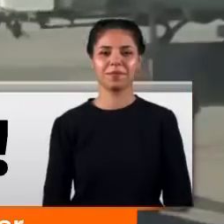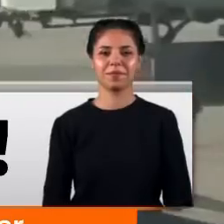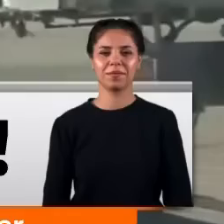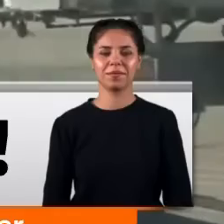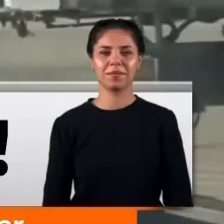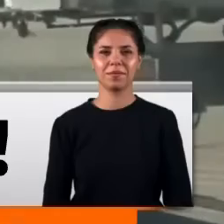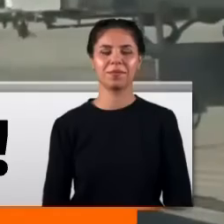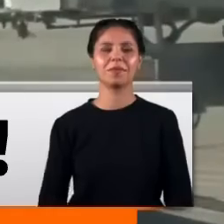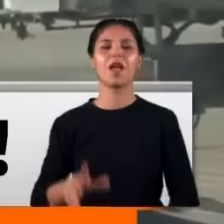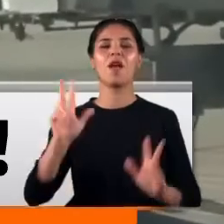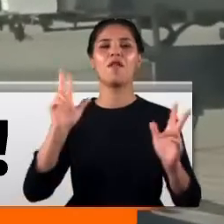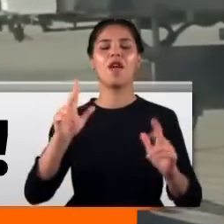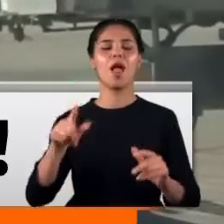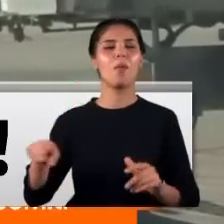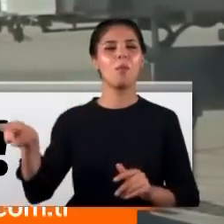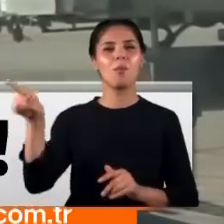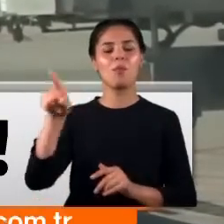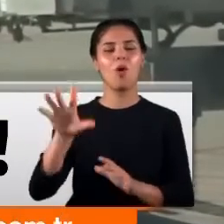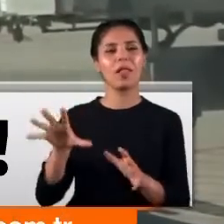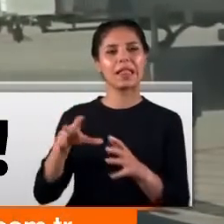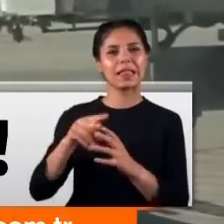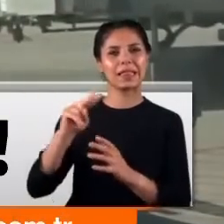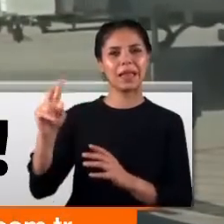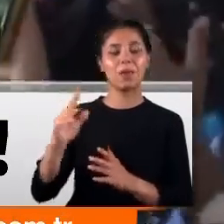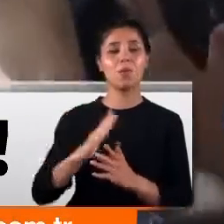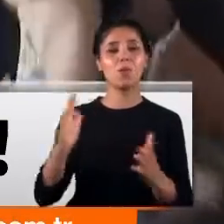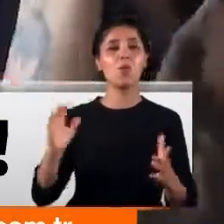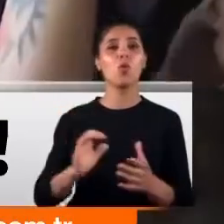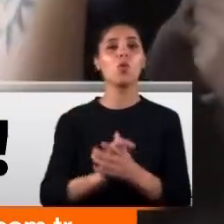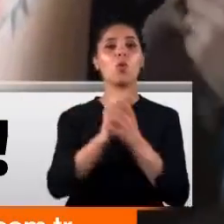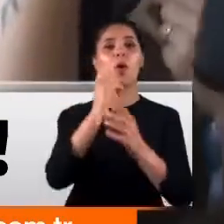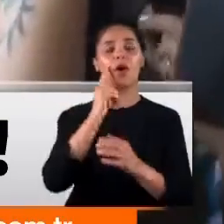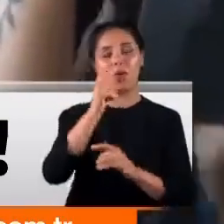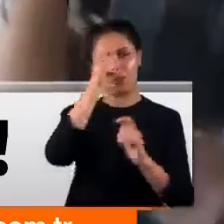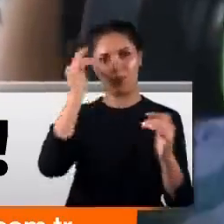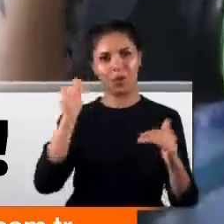filinin Sultanları en büyük kupayla yurda döndü